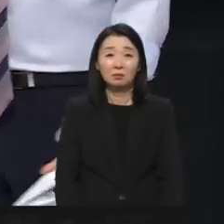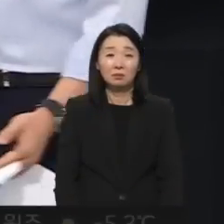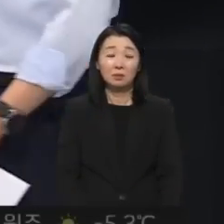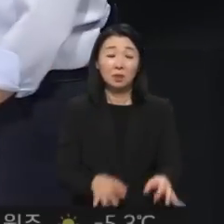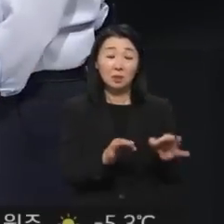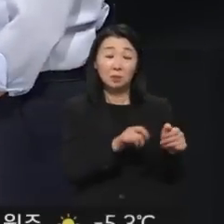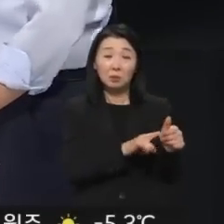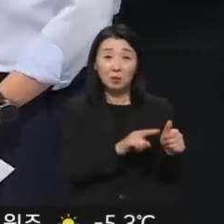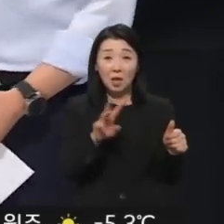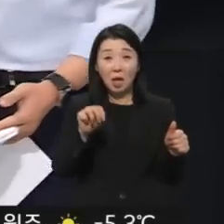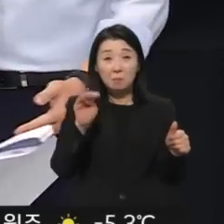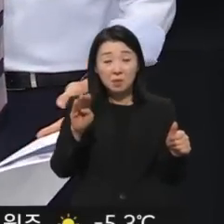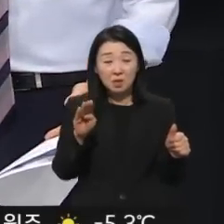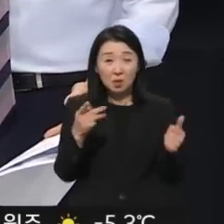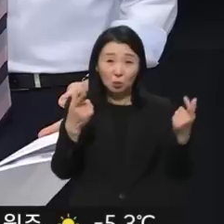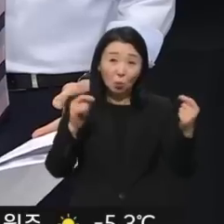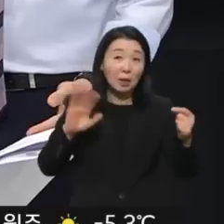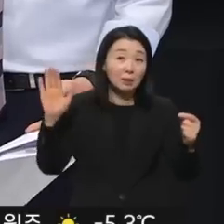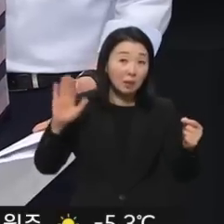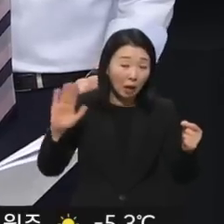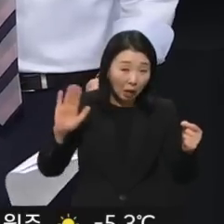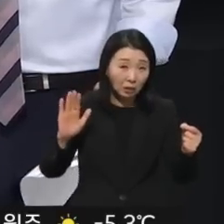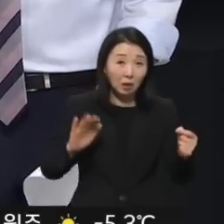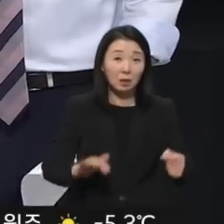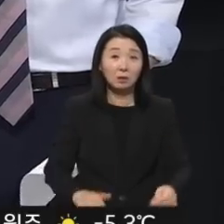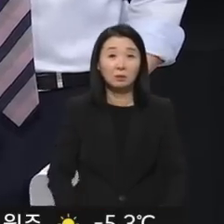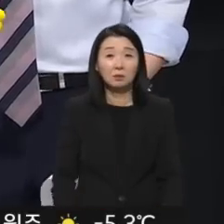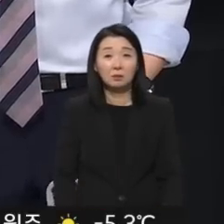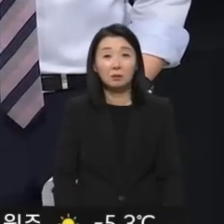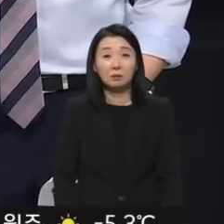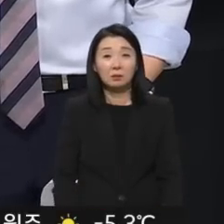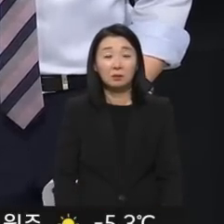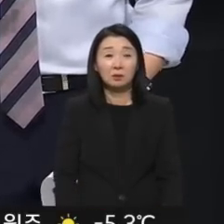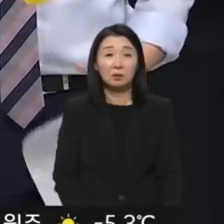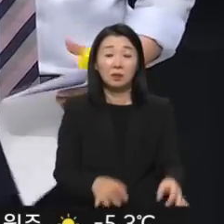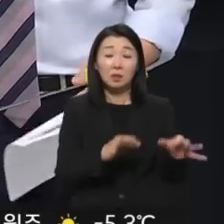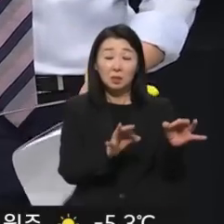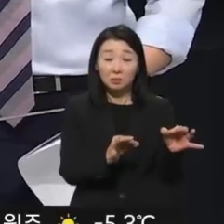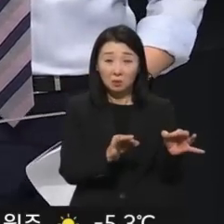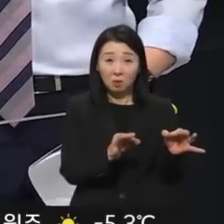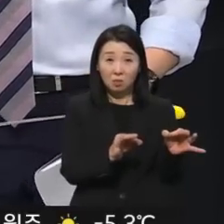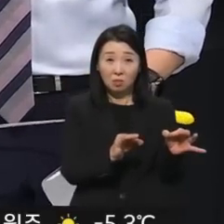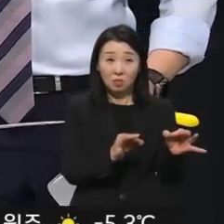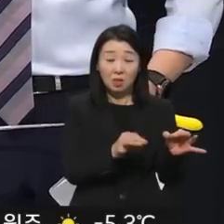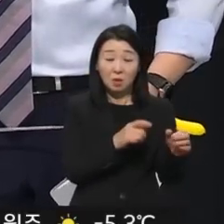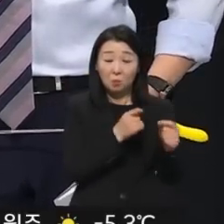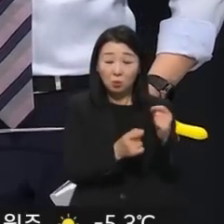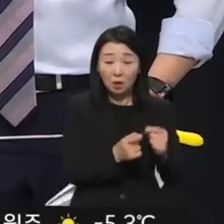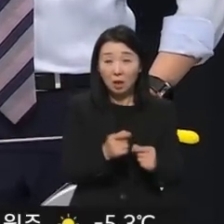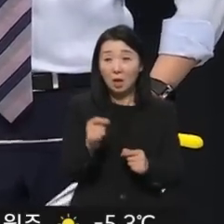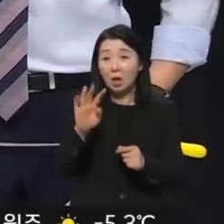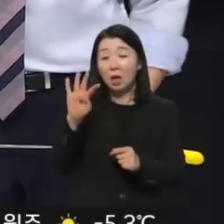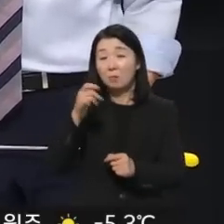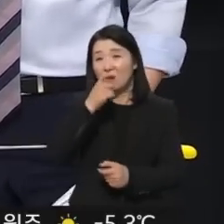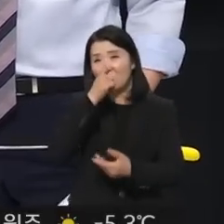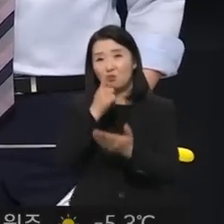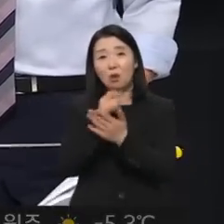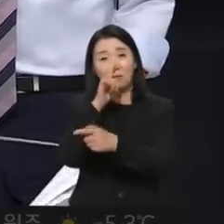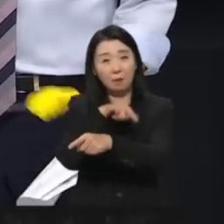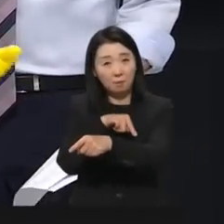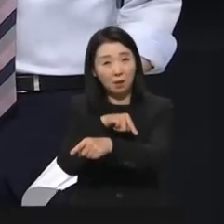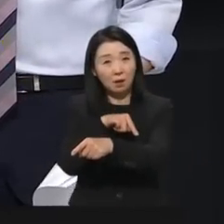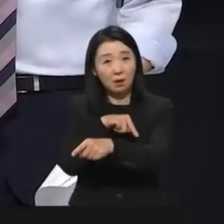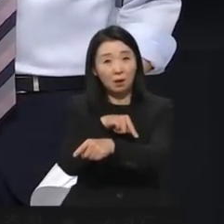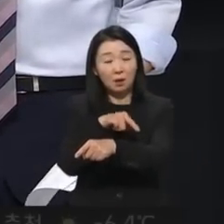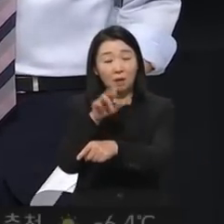지사와 MB는 동급이 아니라는 반발입니다. 이 김 전 지사보다 MB의 죄질이 더 나쁘다고 보기 때문일 텐데요.